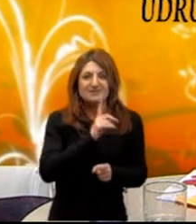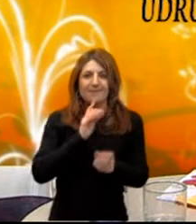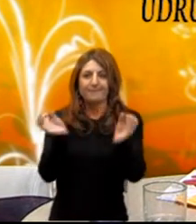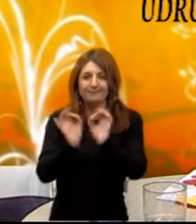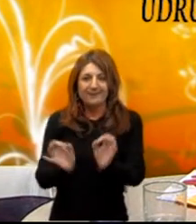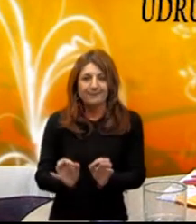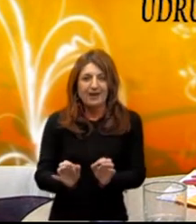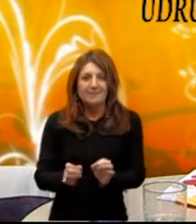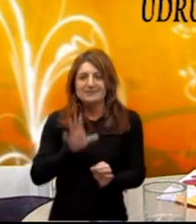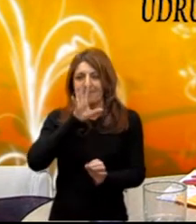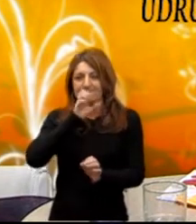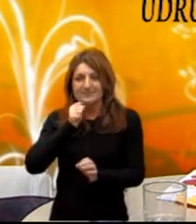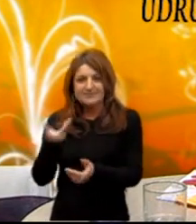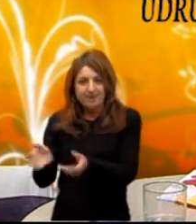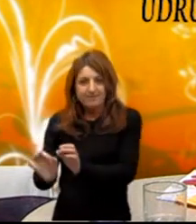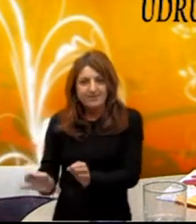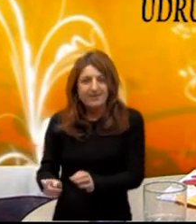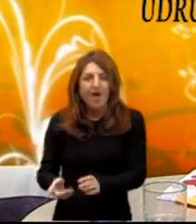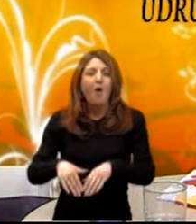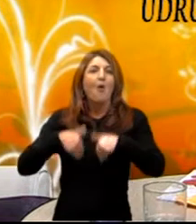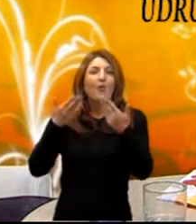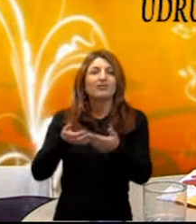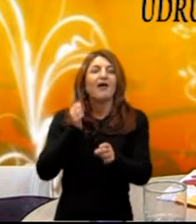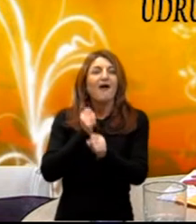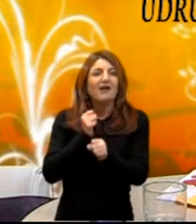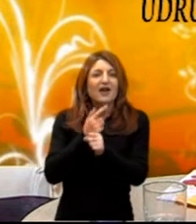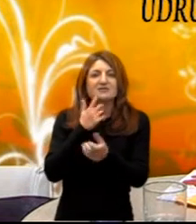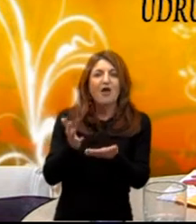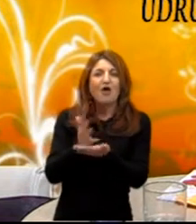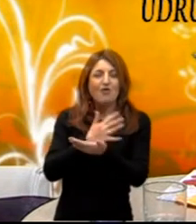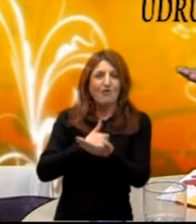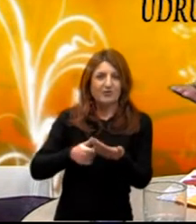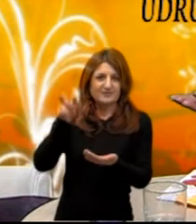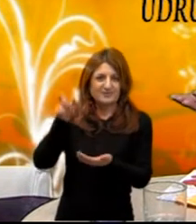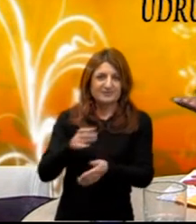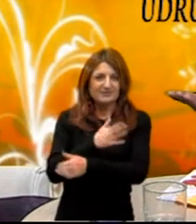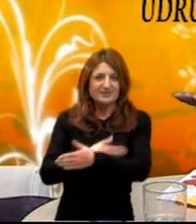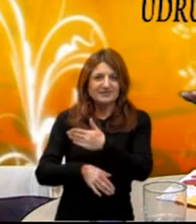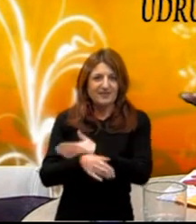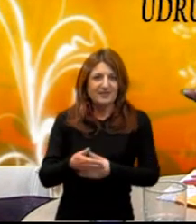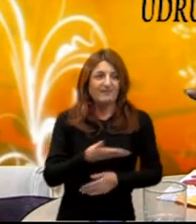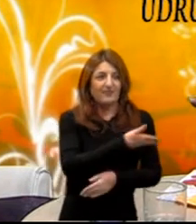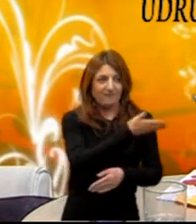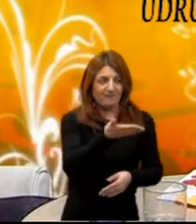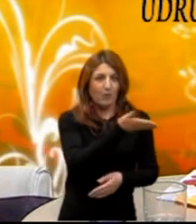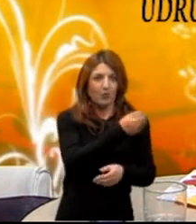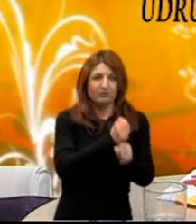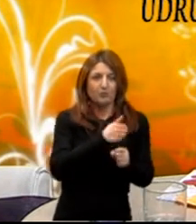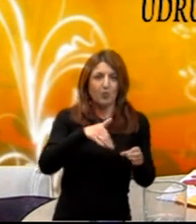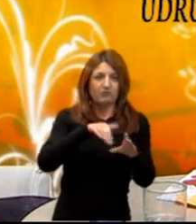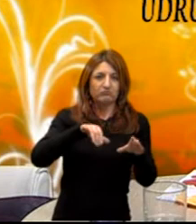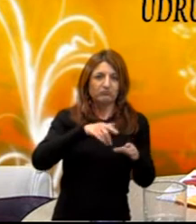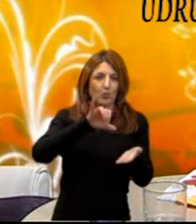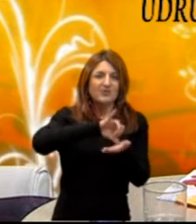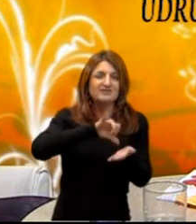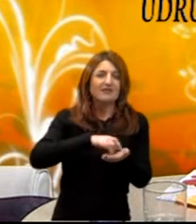pripremom pasa, pa rad sa korisnicima krajnjima, vas u tom centru